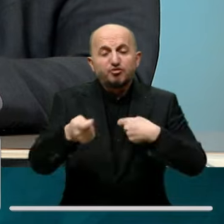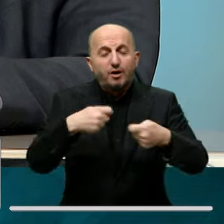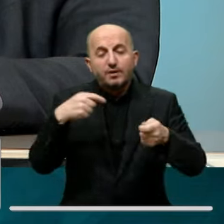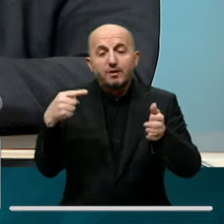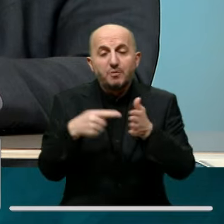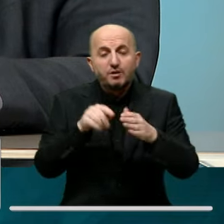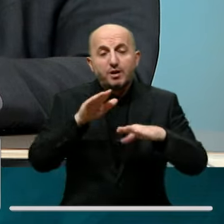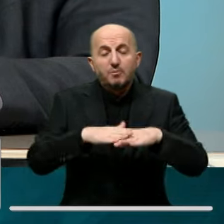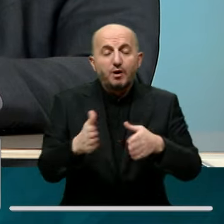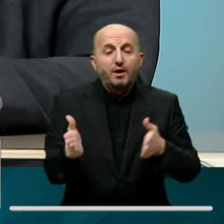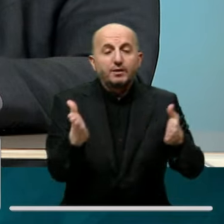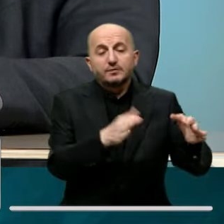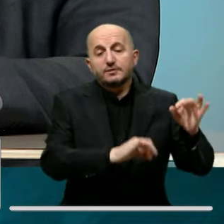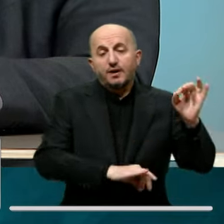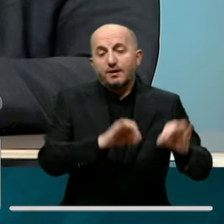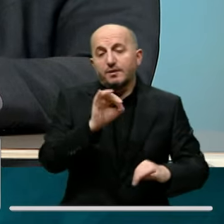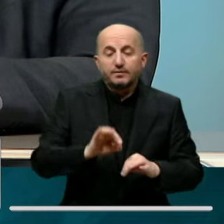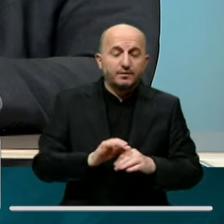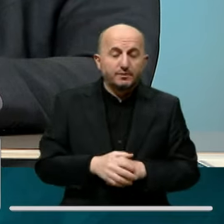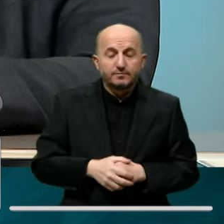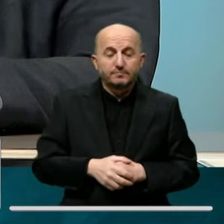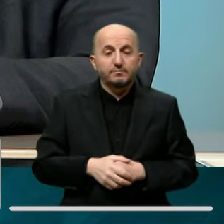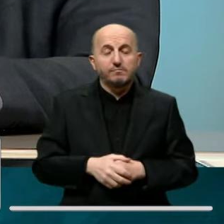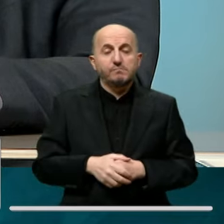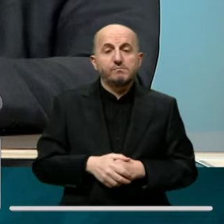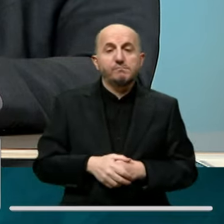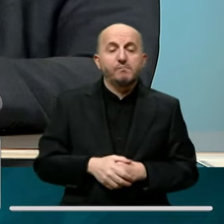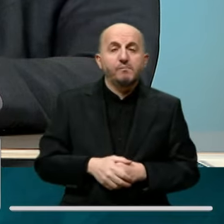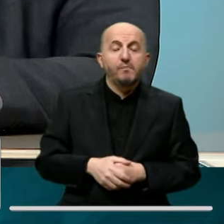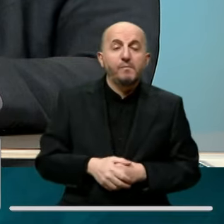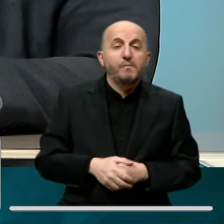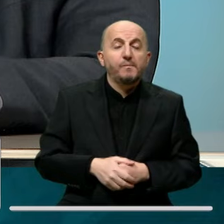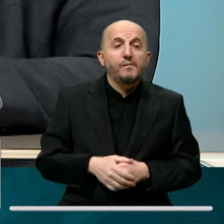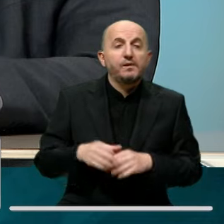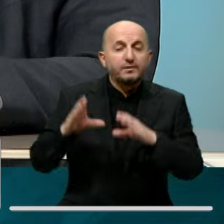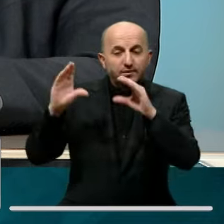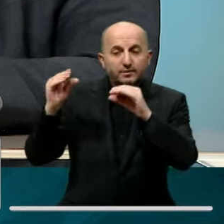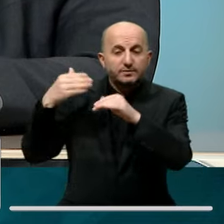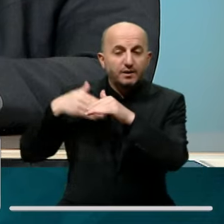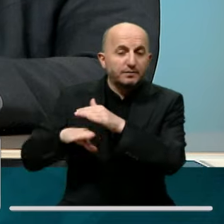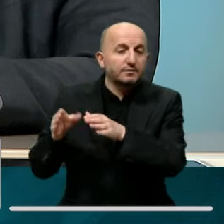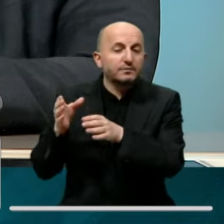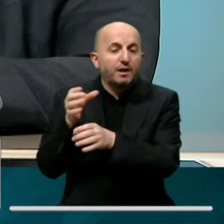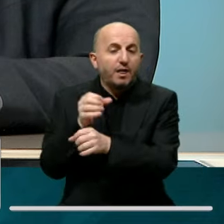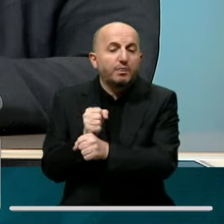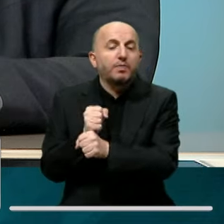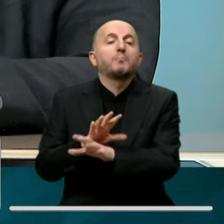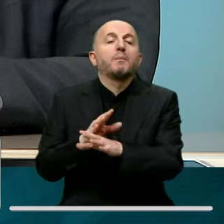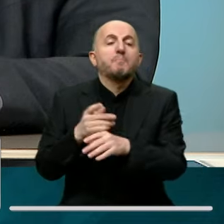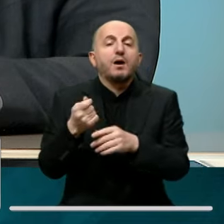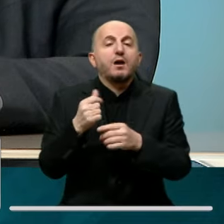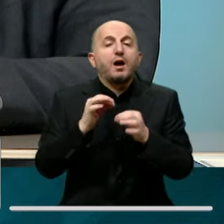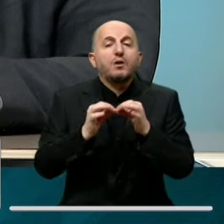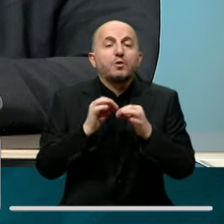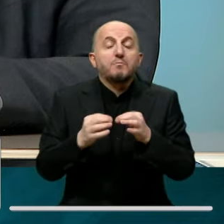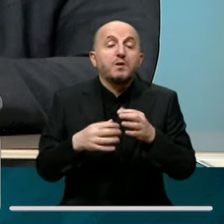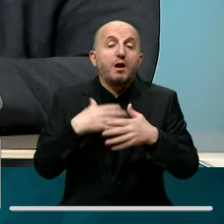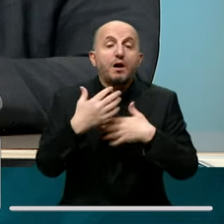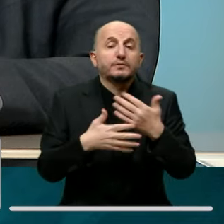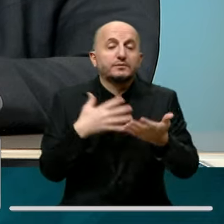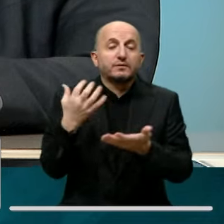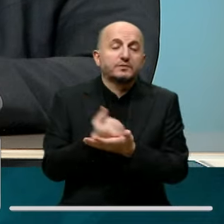ayrı değerlendiriyor. Bu belki böyle söylersem yanlış anlaşılır ama yastık altında tutulmasın, para ekonomiye kazandırılsın